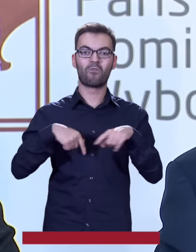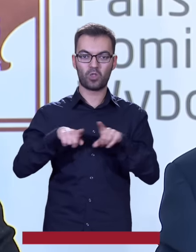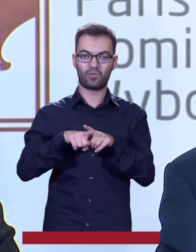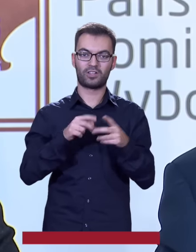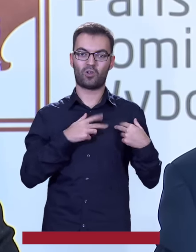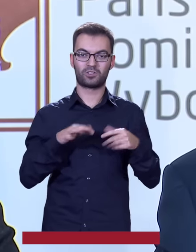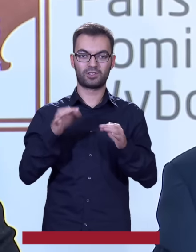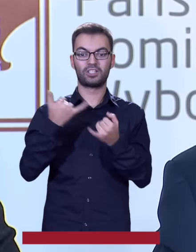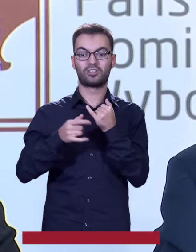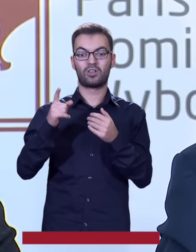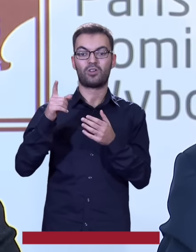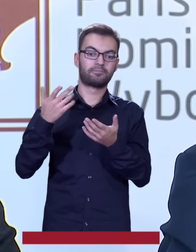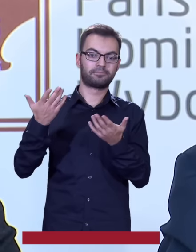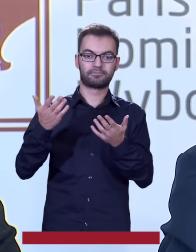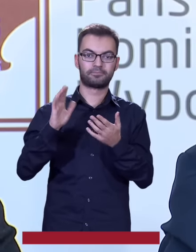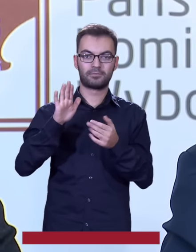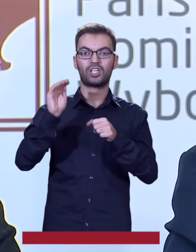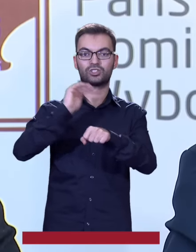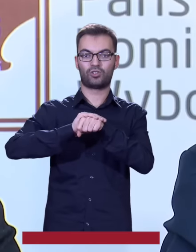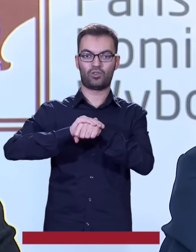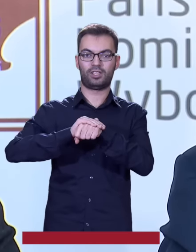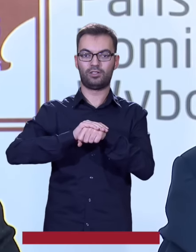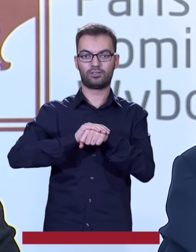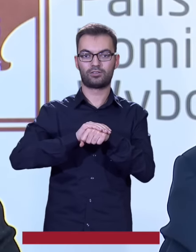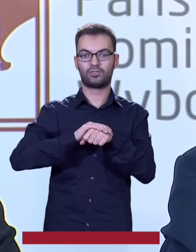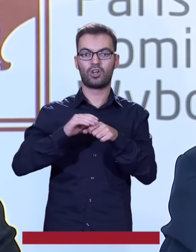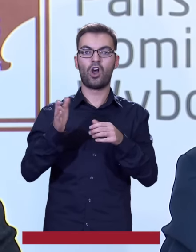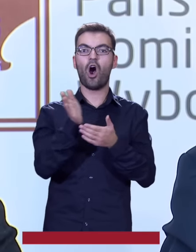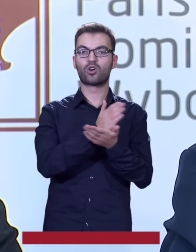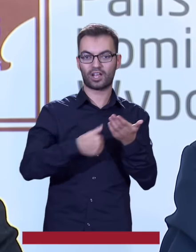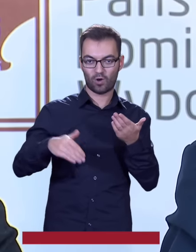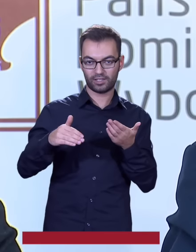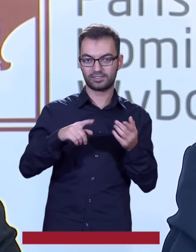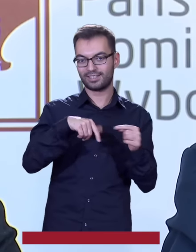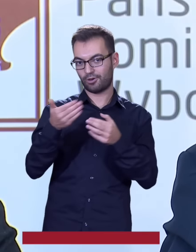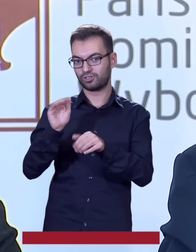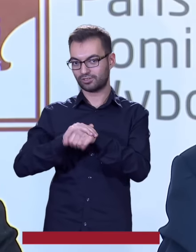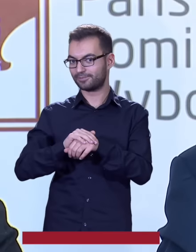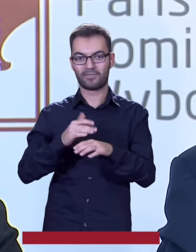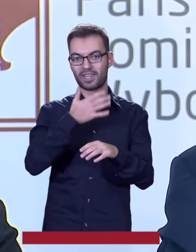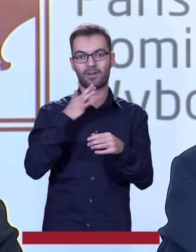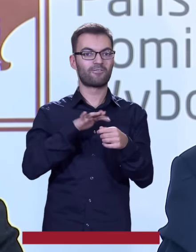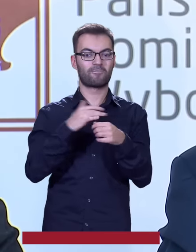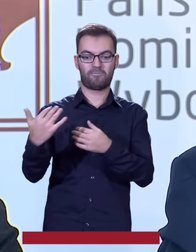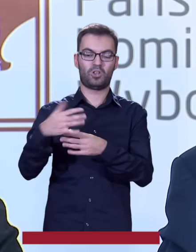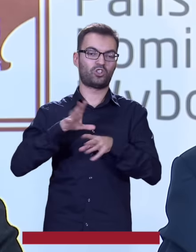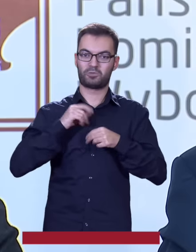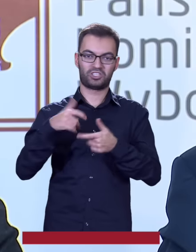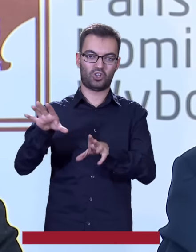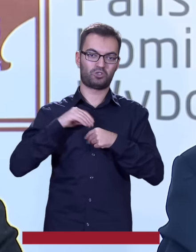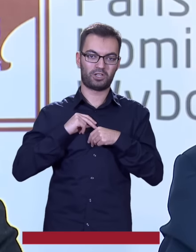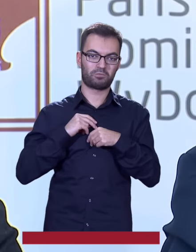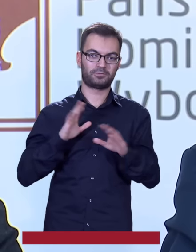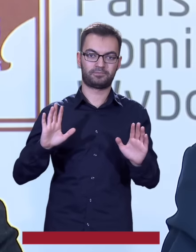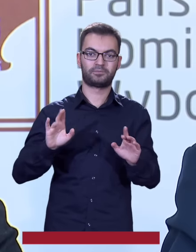która uzyskała ewentualnie zgodę okręgowej komisji wyborczej, nie wpłynęła do Państwowej Komisji Wyborczej,